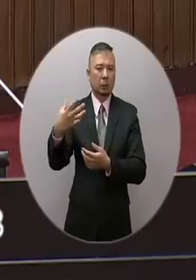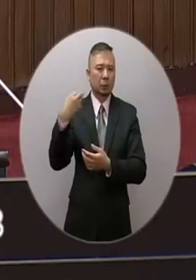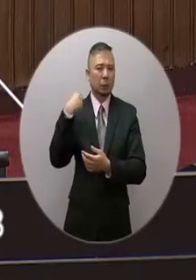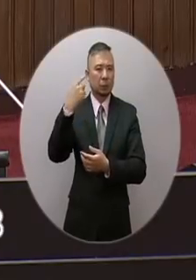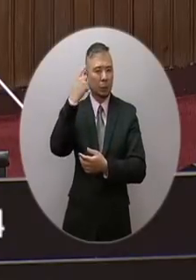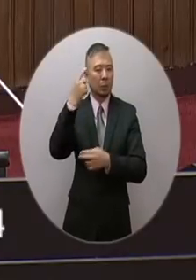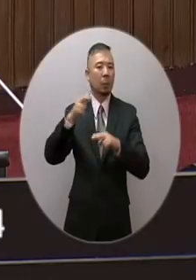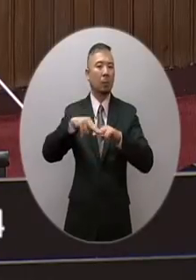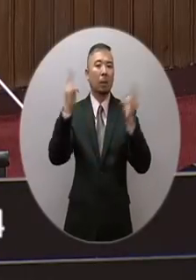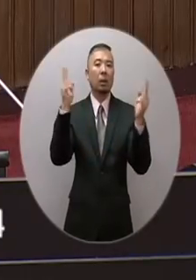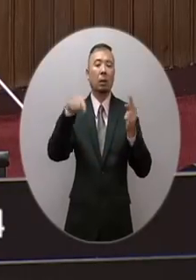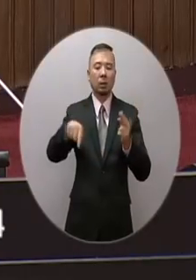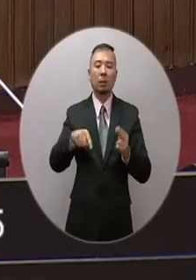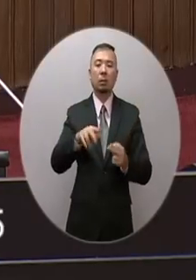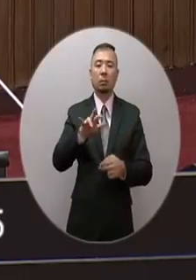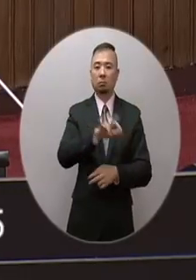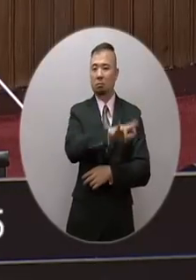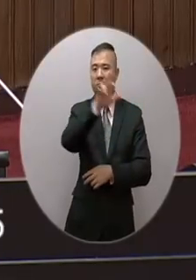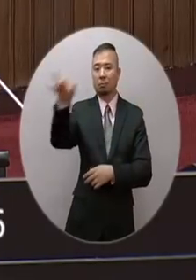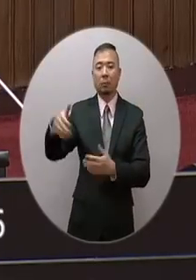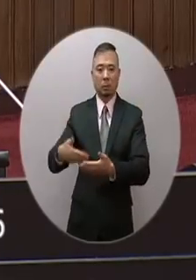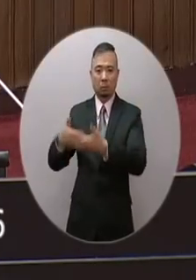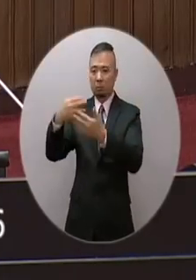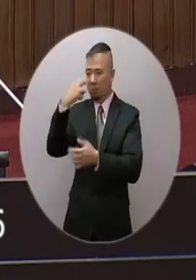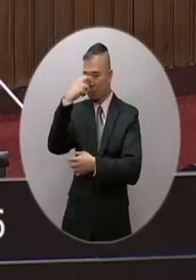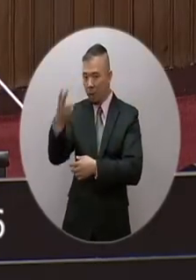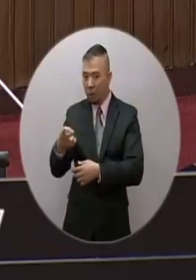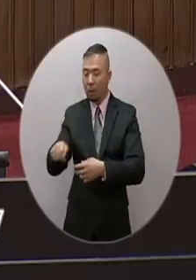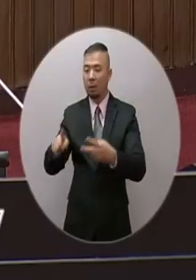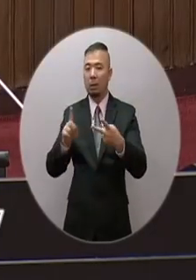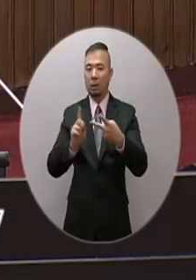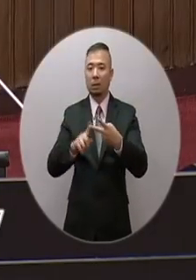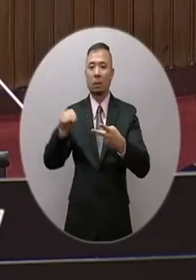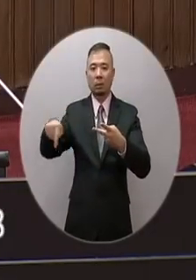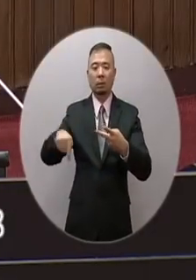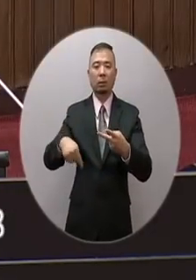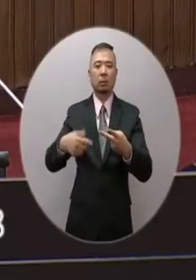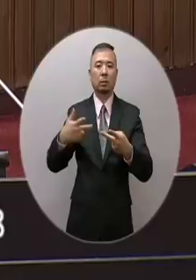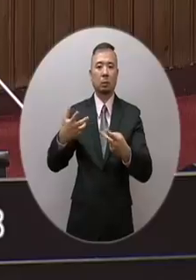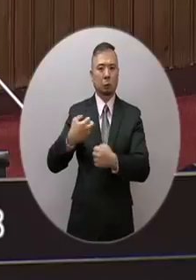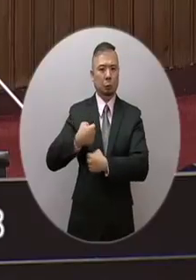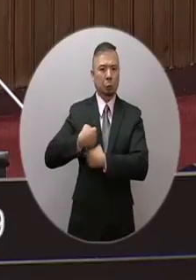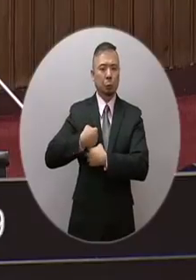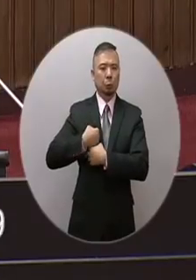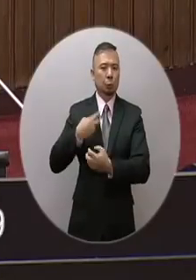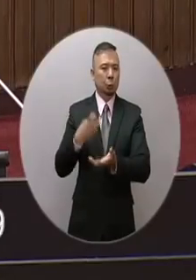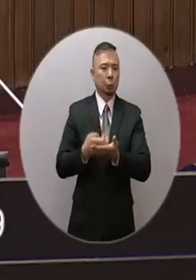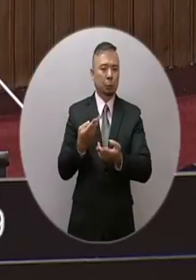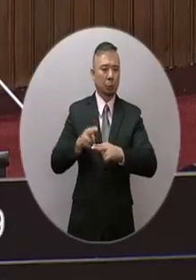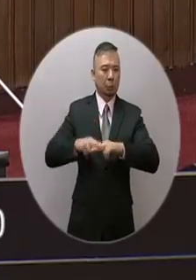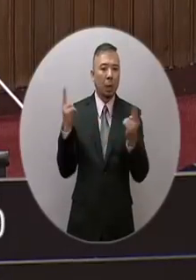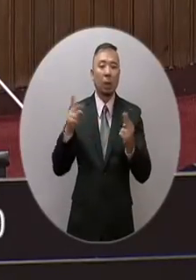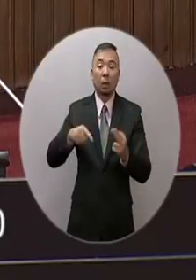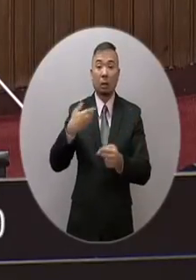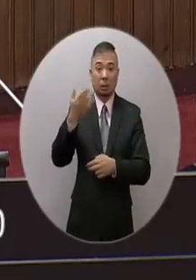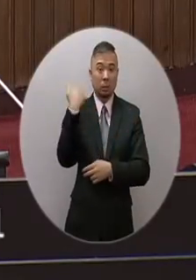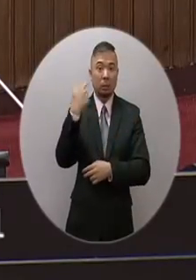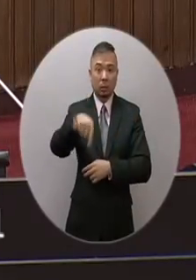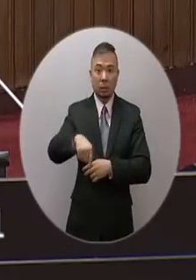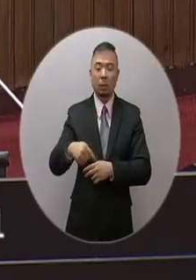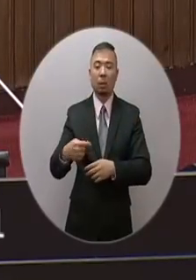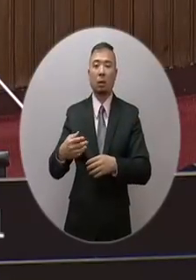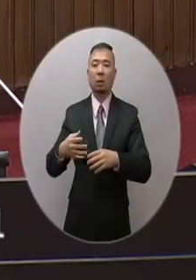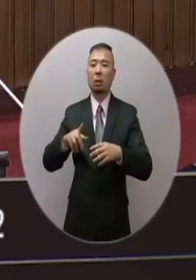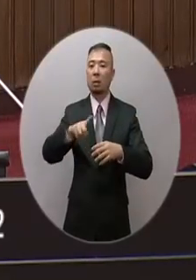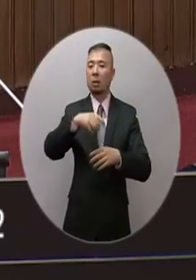亲，废除戒严，解除党禁、报禁。当时国共两党人领导人背负